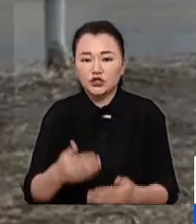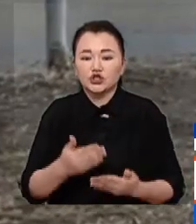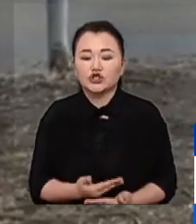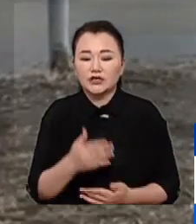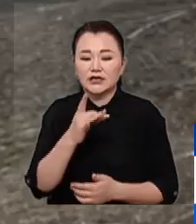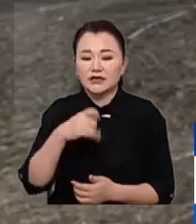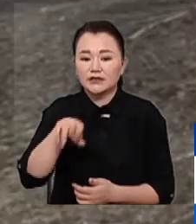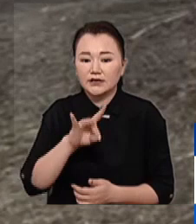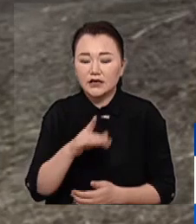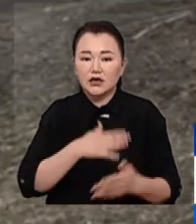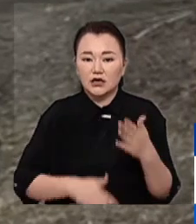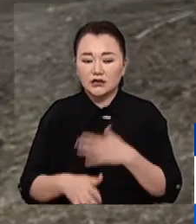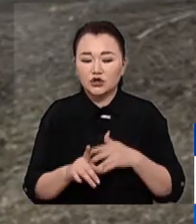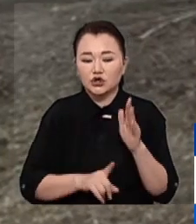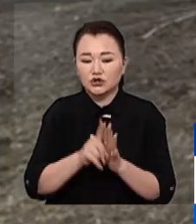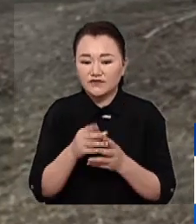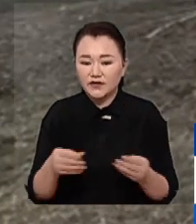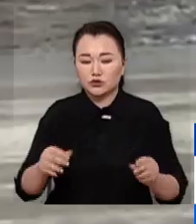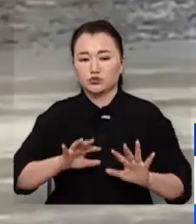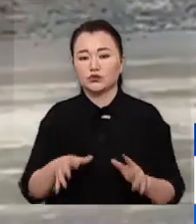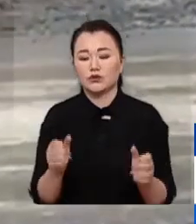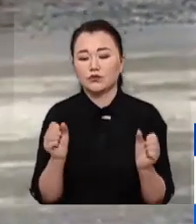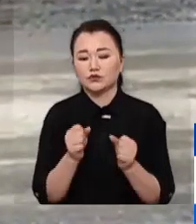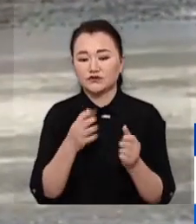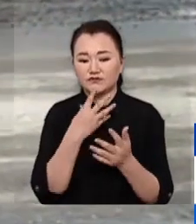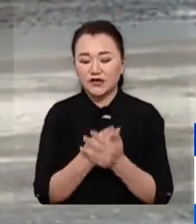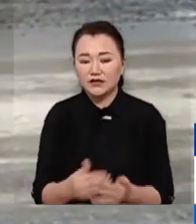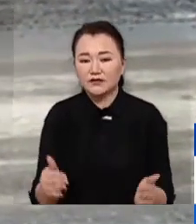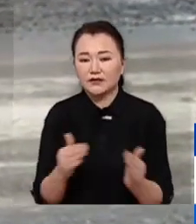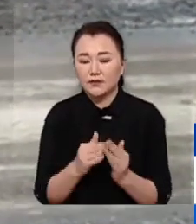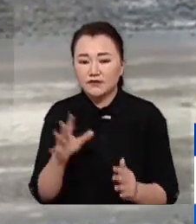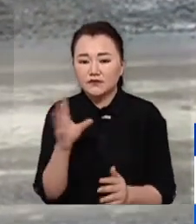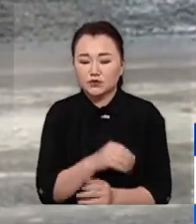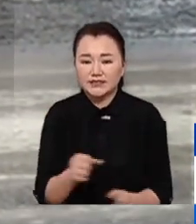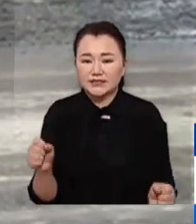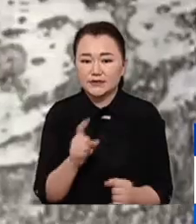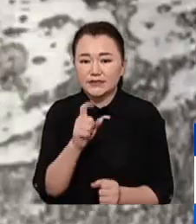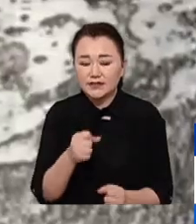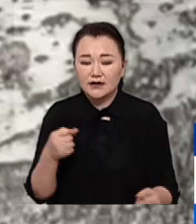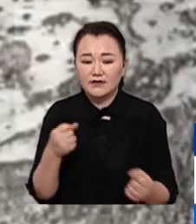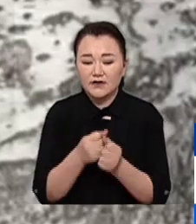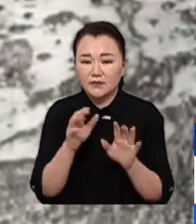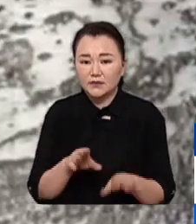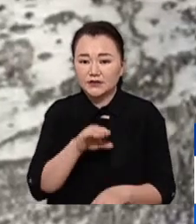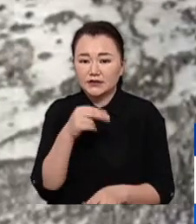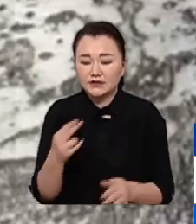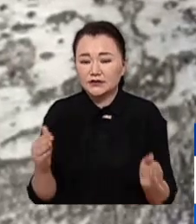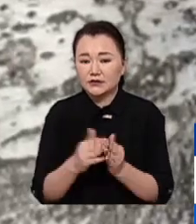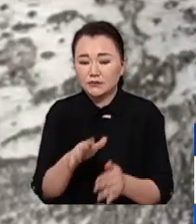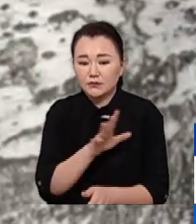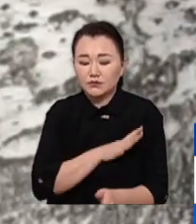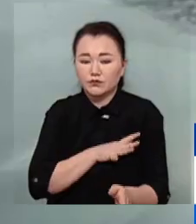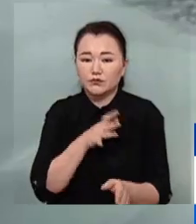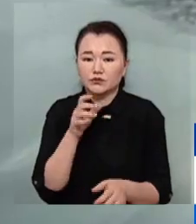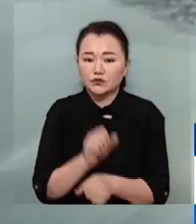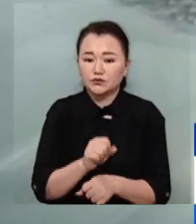Жители Риддера рады приходу весны, ведь устали мерзнуть в своих квартирах. Почти всю зиму из-за аварии на местной ТЭЦ в домах были перебои